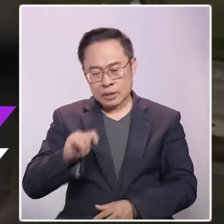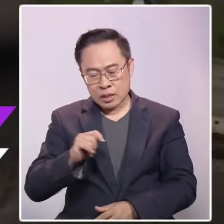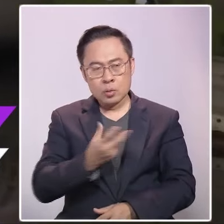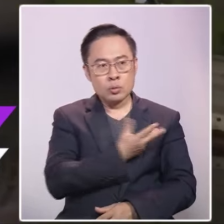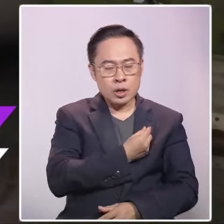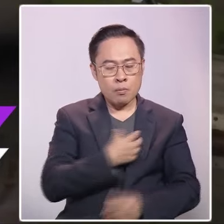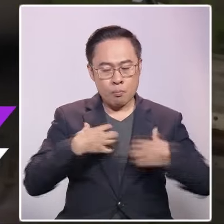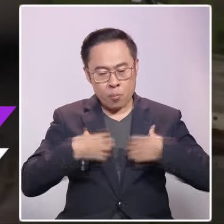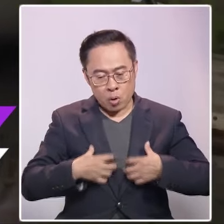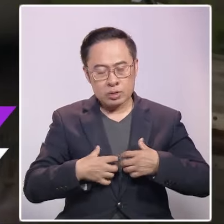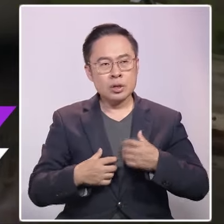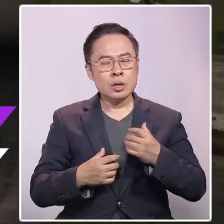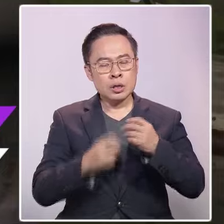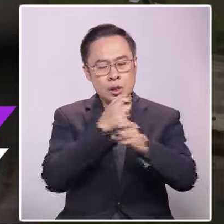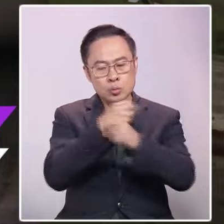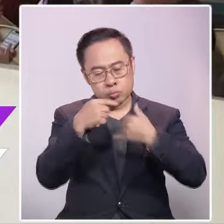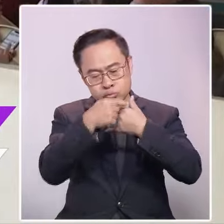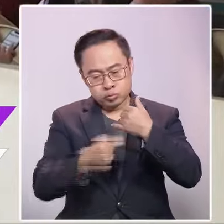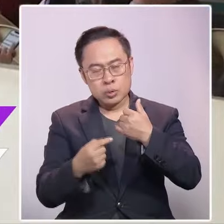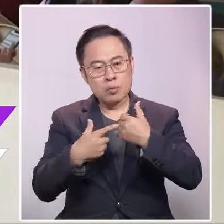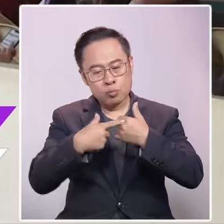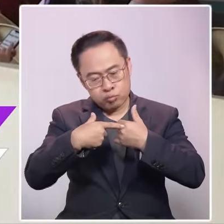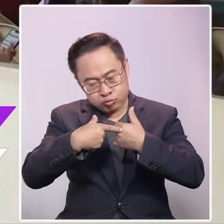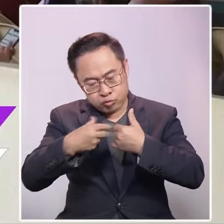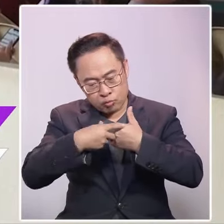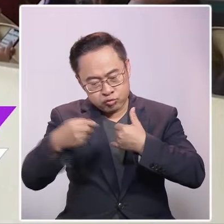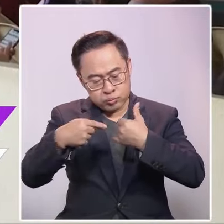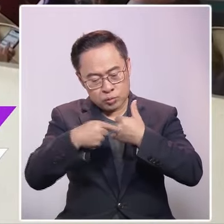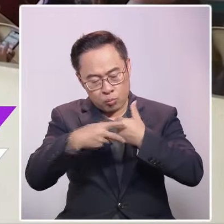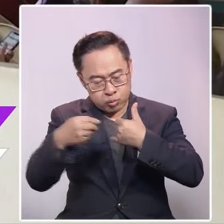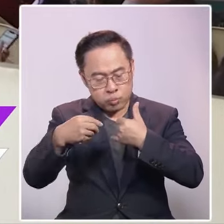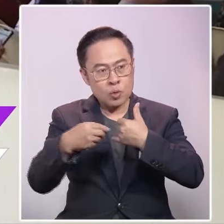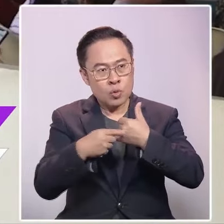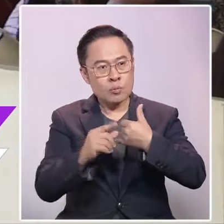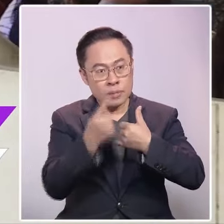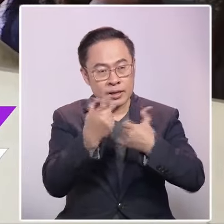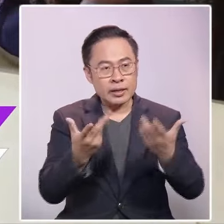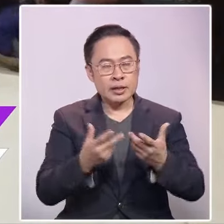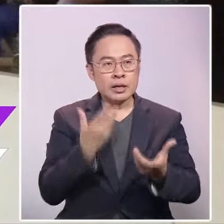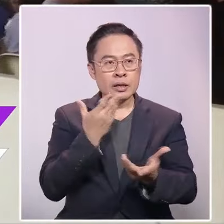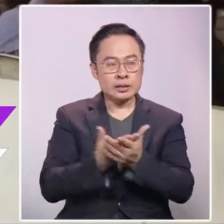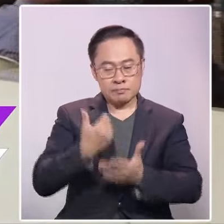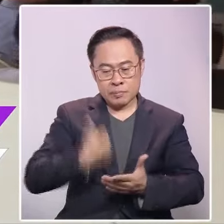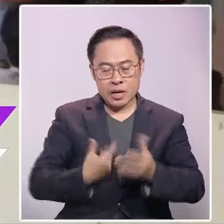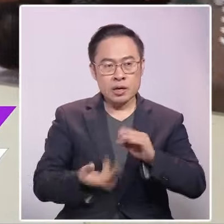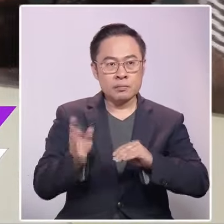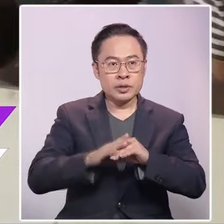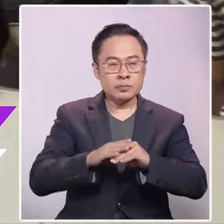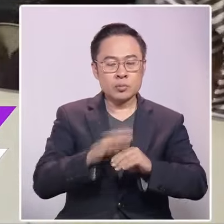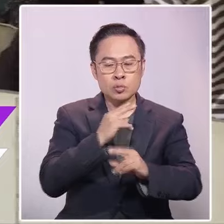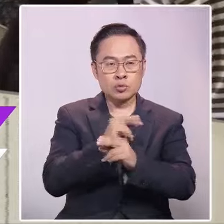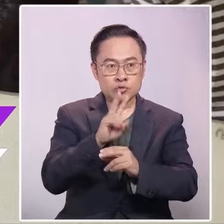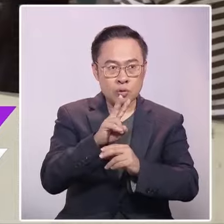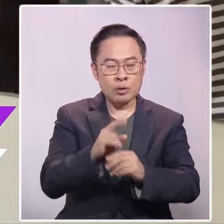ก็การปลูกถ่ายไขกระดูกแล้วก็มีการกำหนดเพิ่มวงเงินค่าผ่าตัดนะครับให้อย่างน้อยเนี่ย 2เท่ารวมทั้งค่ารักษาที่